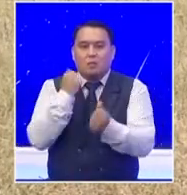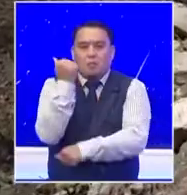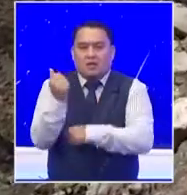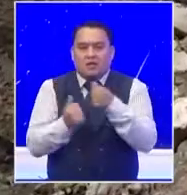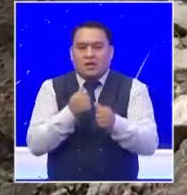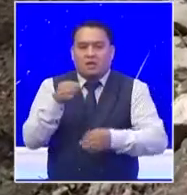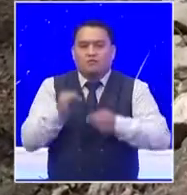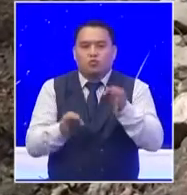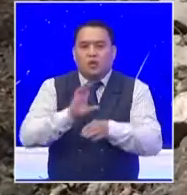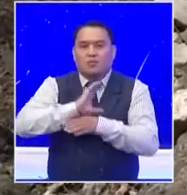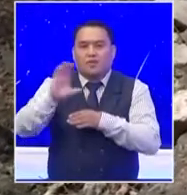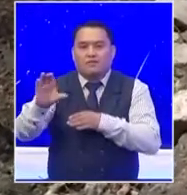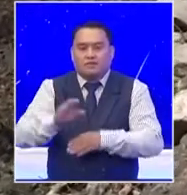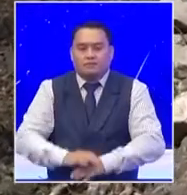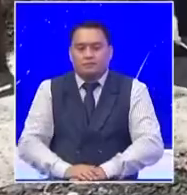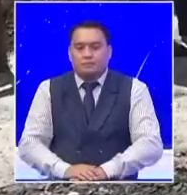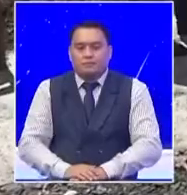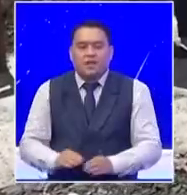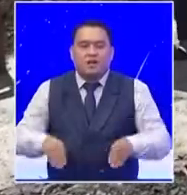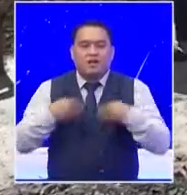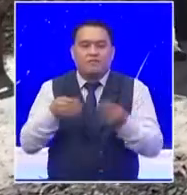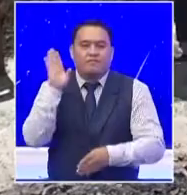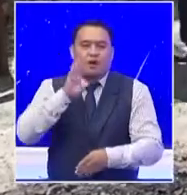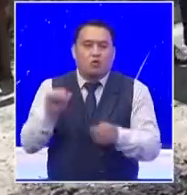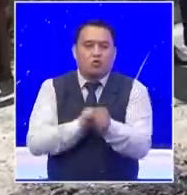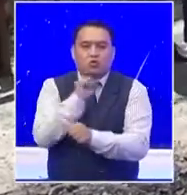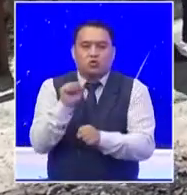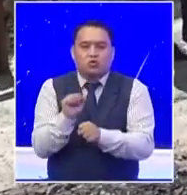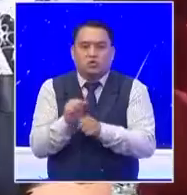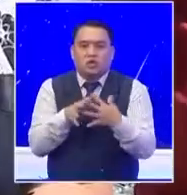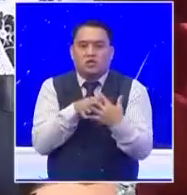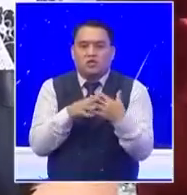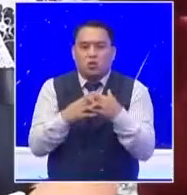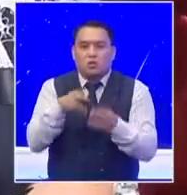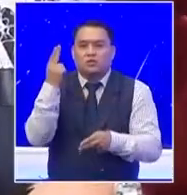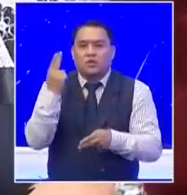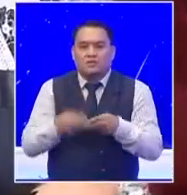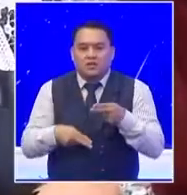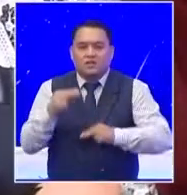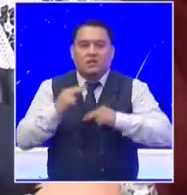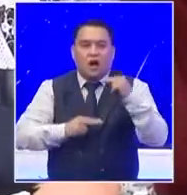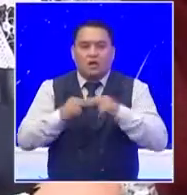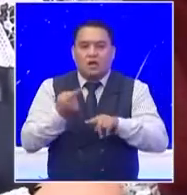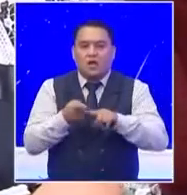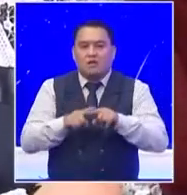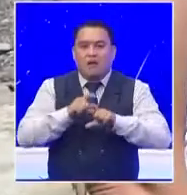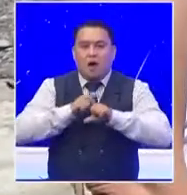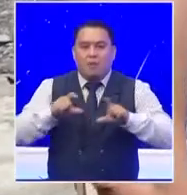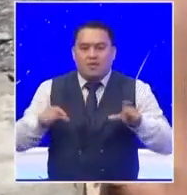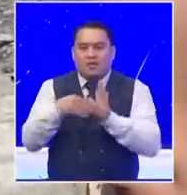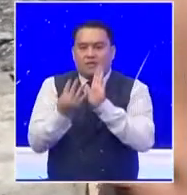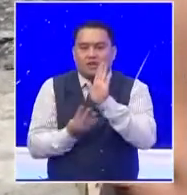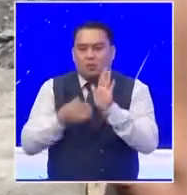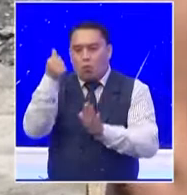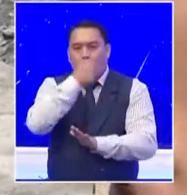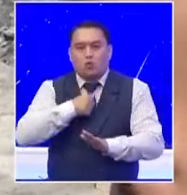суд. В свою очередь, сдача в эксплуатацию водозаборного сооружения в селе Рудничный идет к завершению. На строительство этого объекта в 2019